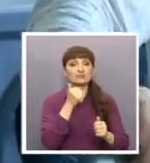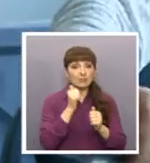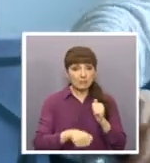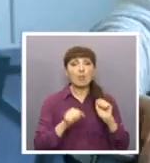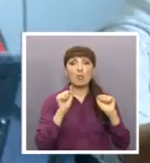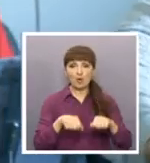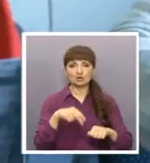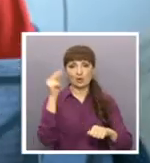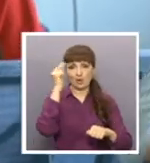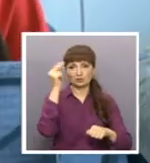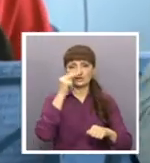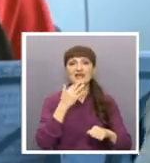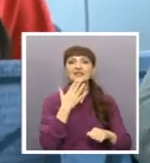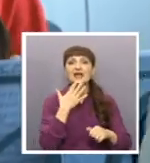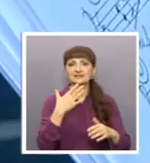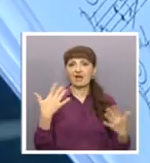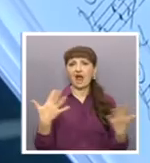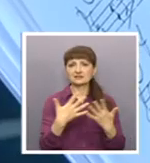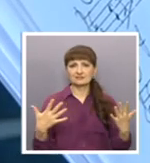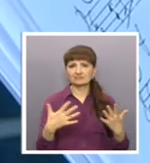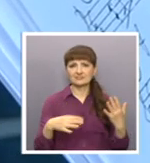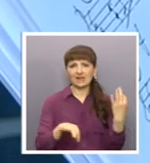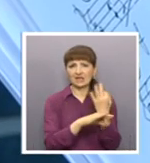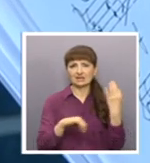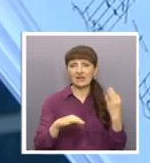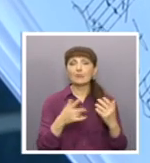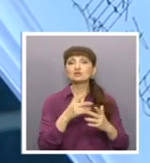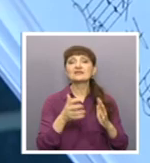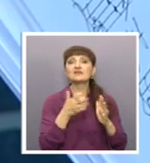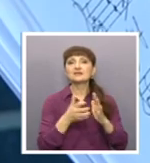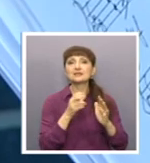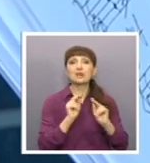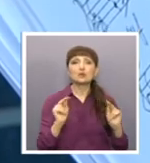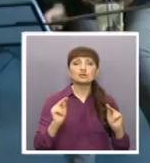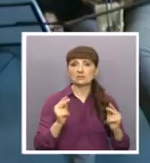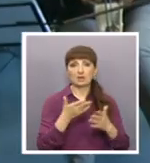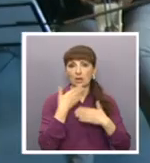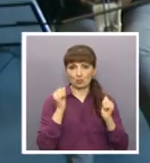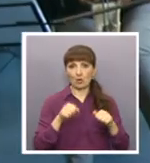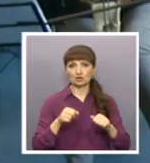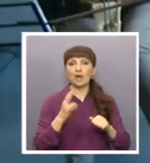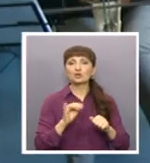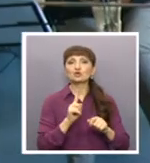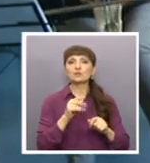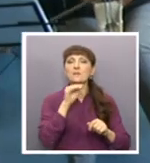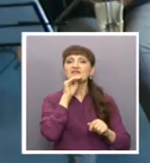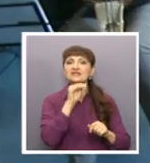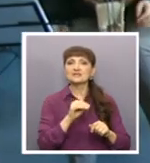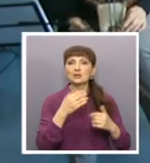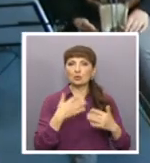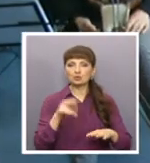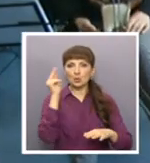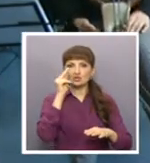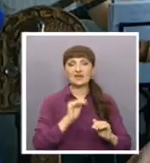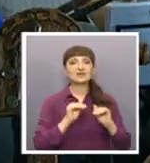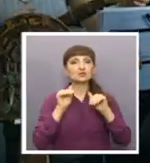обучиться игре на национальных инструментах, поскольку дефицита в музыкальных школах и педагогов нет, но для того, чтобы перейти в профессиональный уровень и